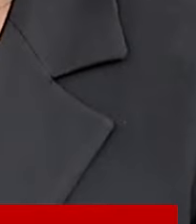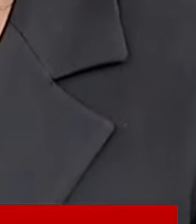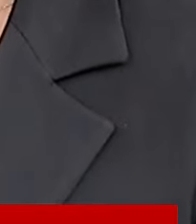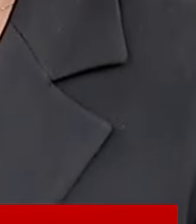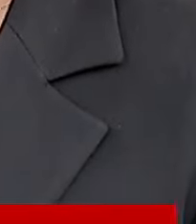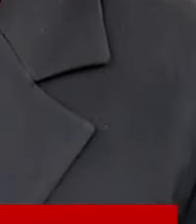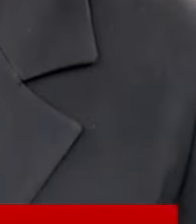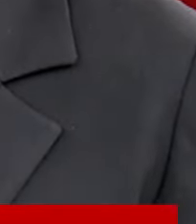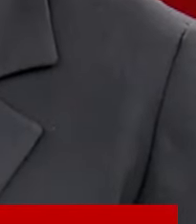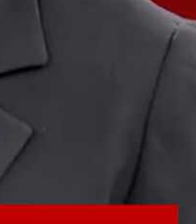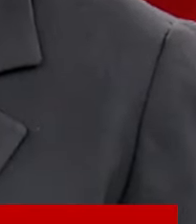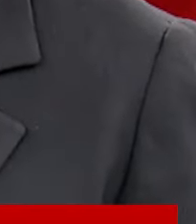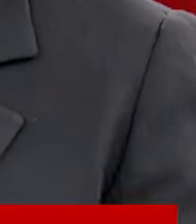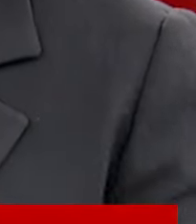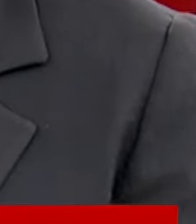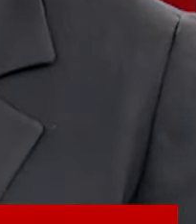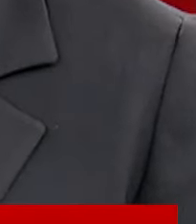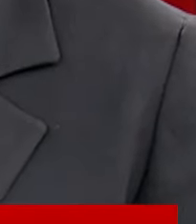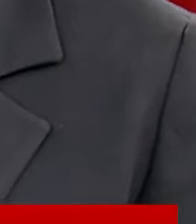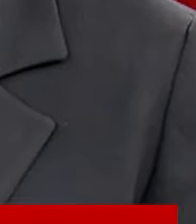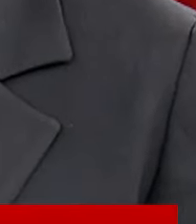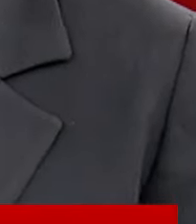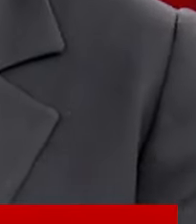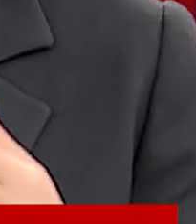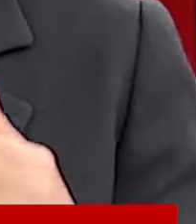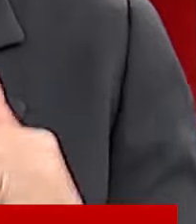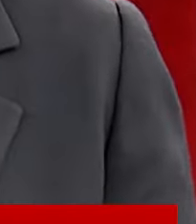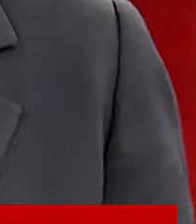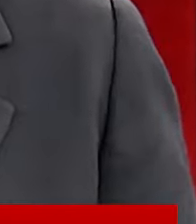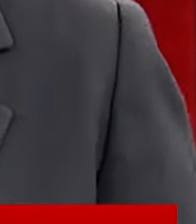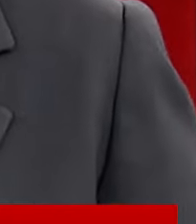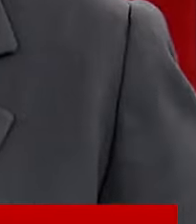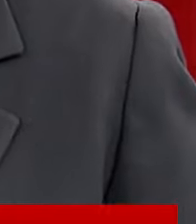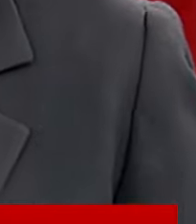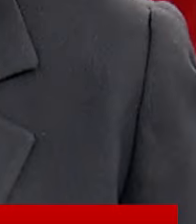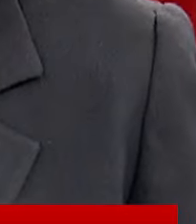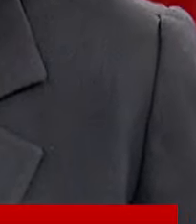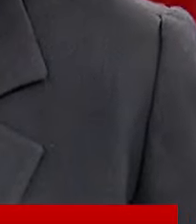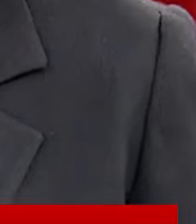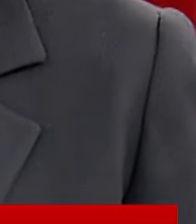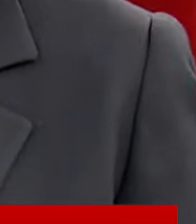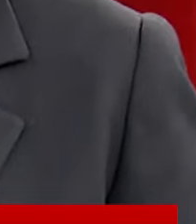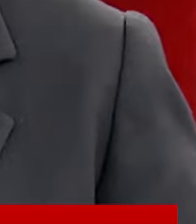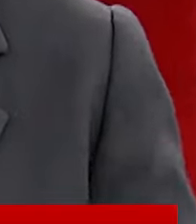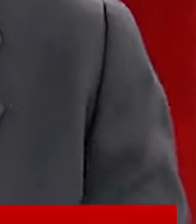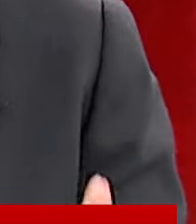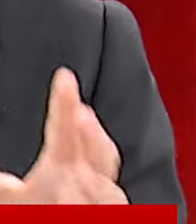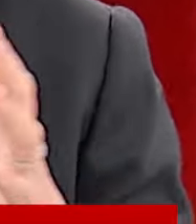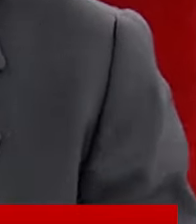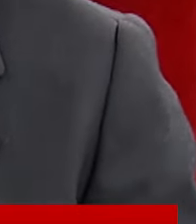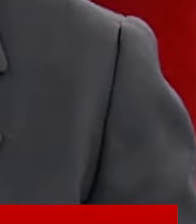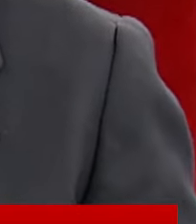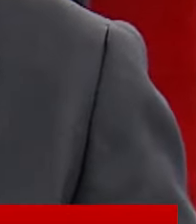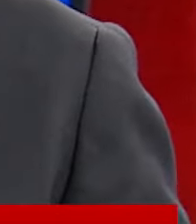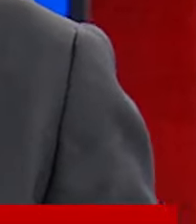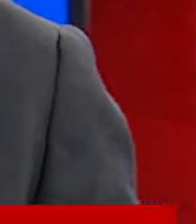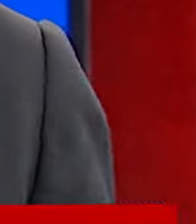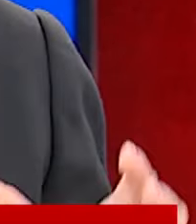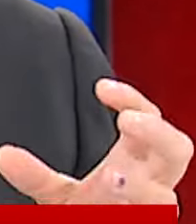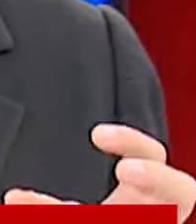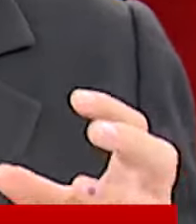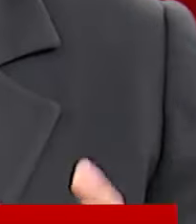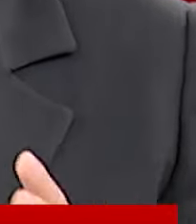17 yıl fark yarattılar Çok ciddi bir mağduriyet Elbette biz bu mağduriyeti bu adaletsizliği gidereceğiz Ancak şunu söylemem